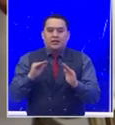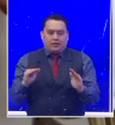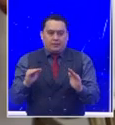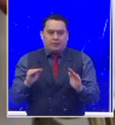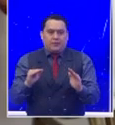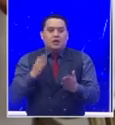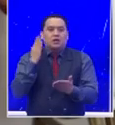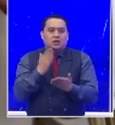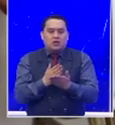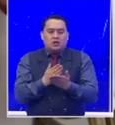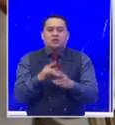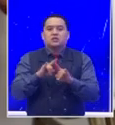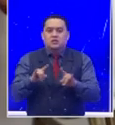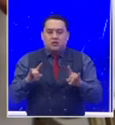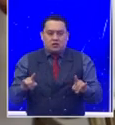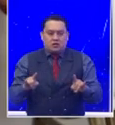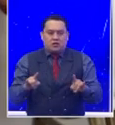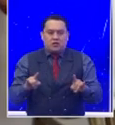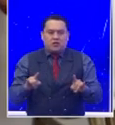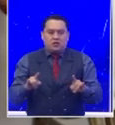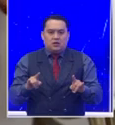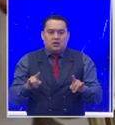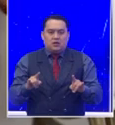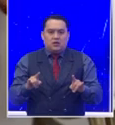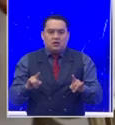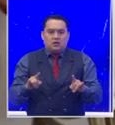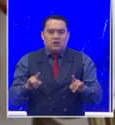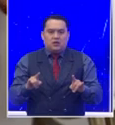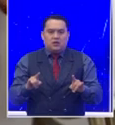И есть еще дошкольные возрастные дети.